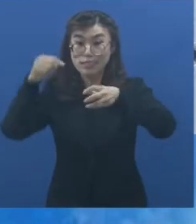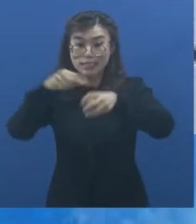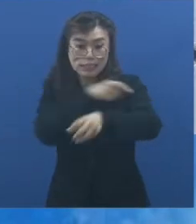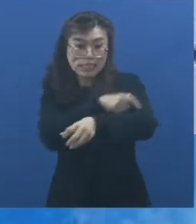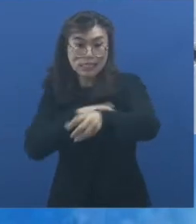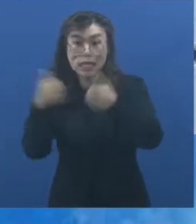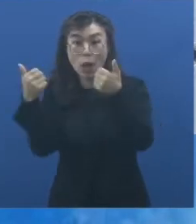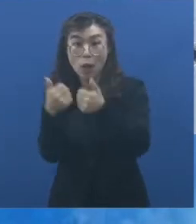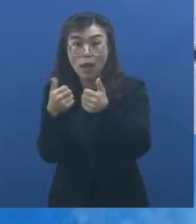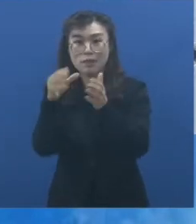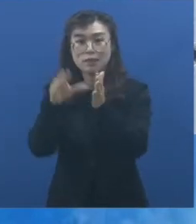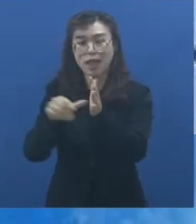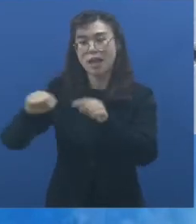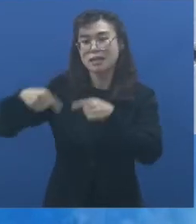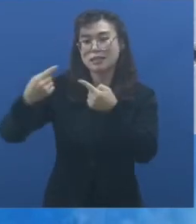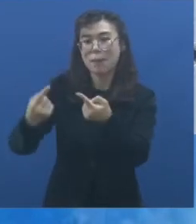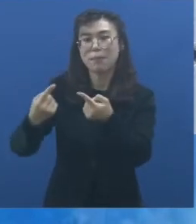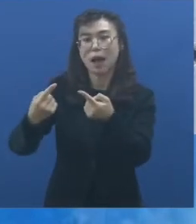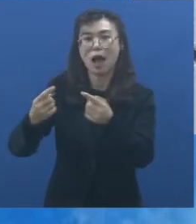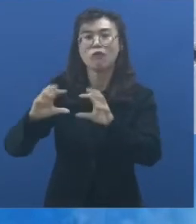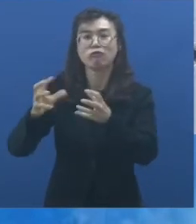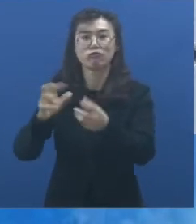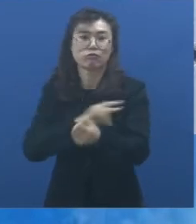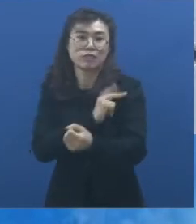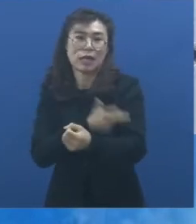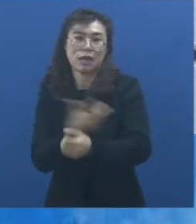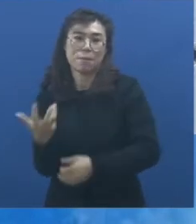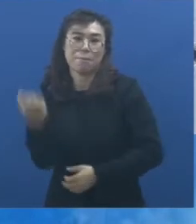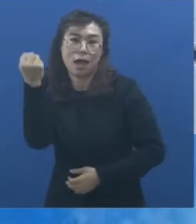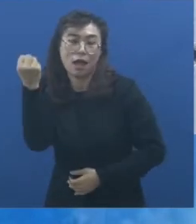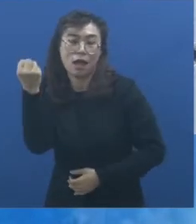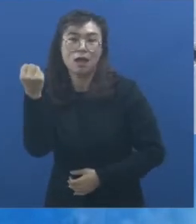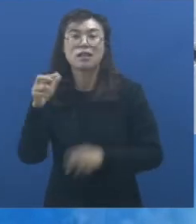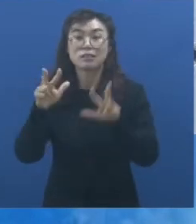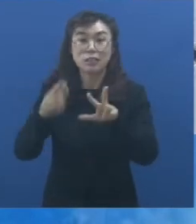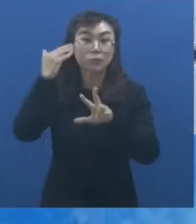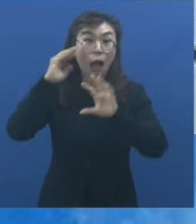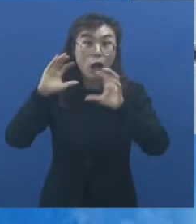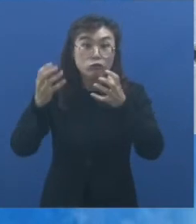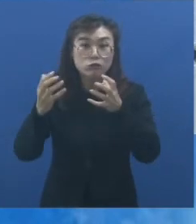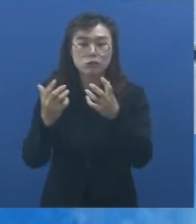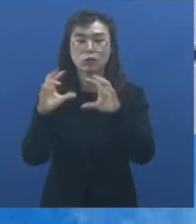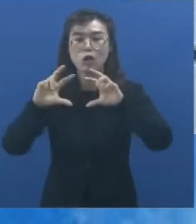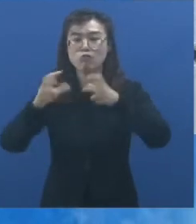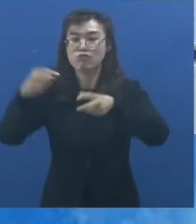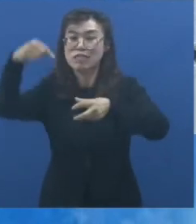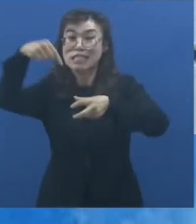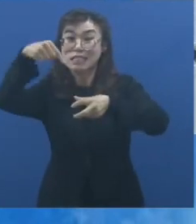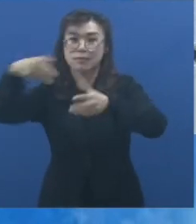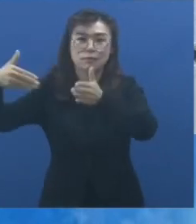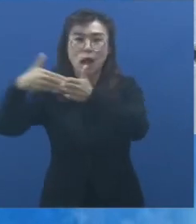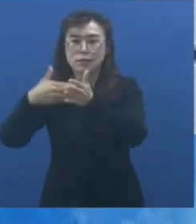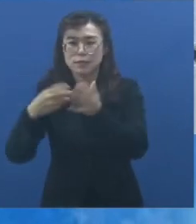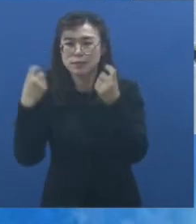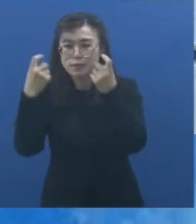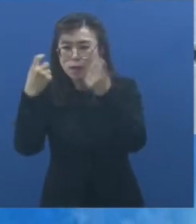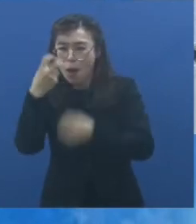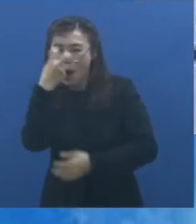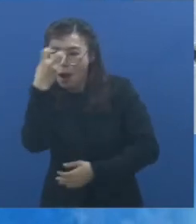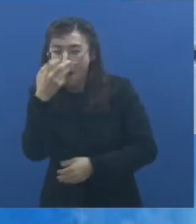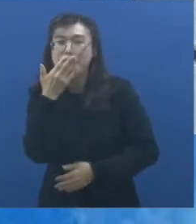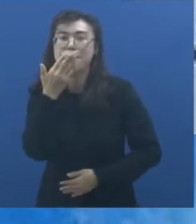그래서 지금은 어떻게 하느냐 남극 뿐만이 아니고 북구 기도 갈 수 있게 된 거예요 자 그런데 아라온 호는 방 금액이